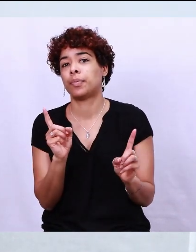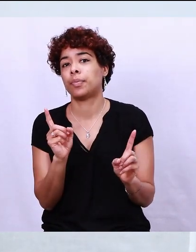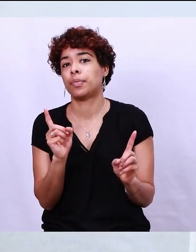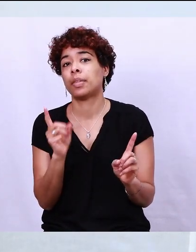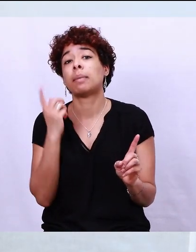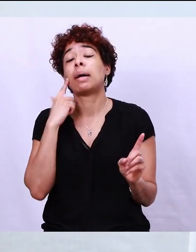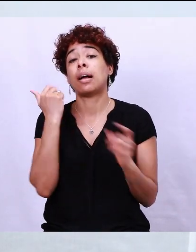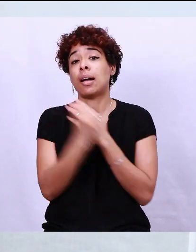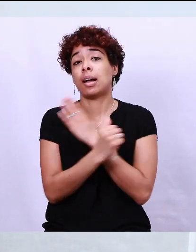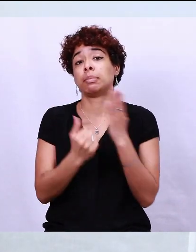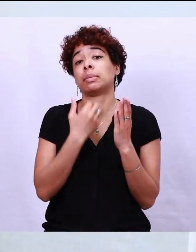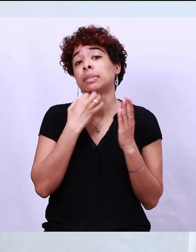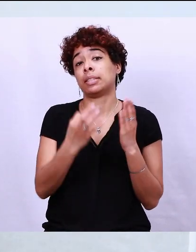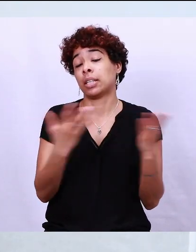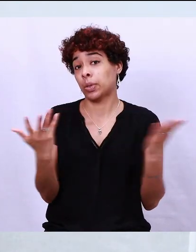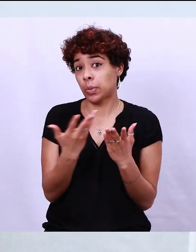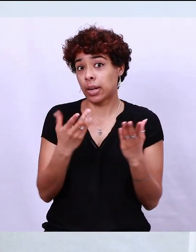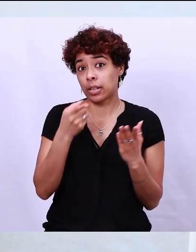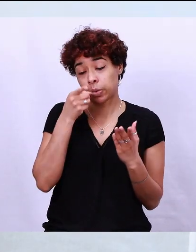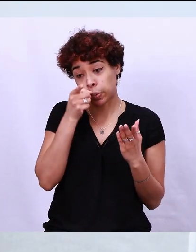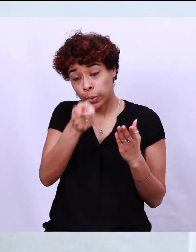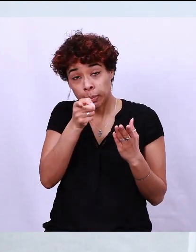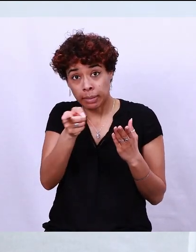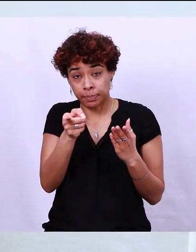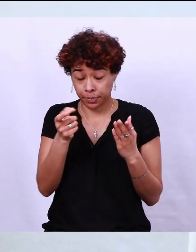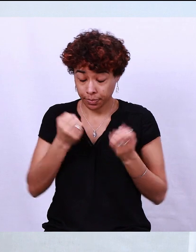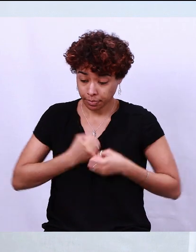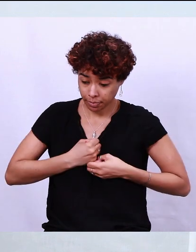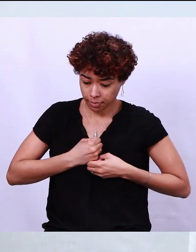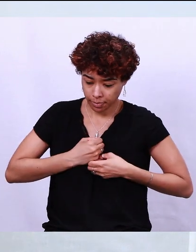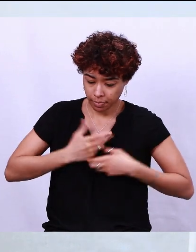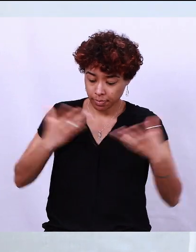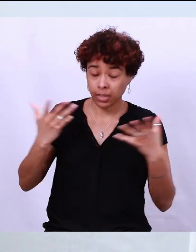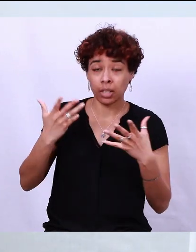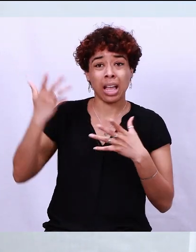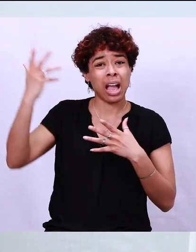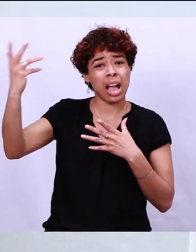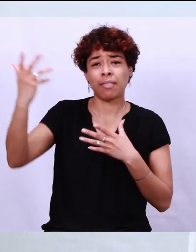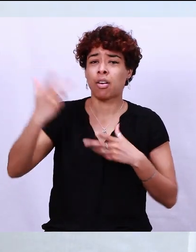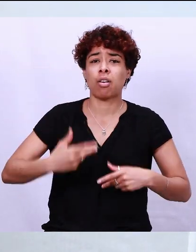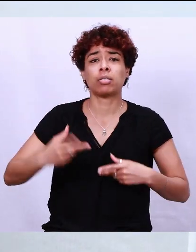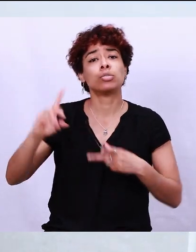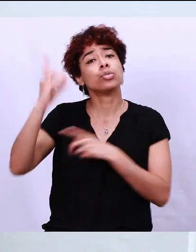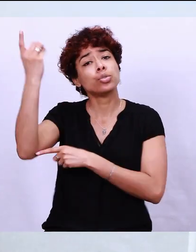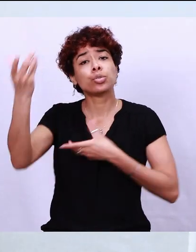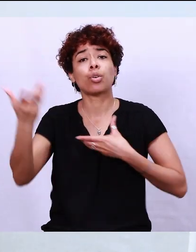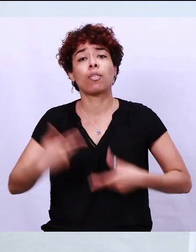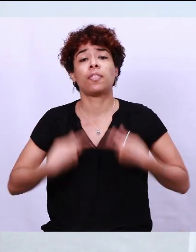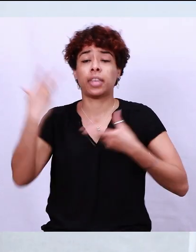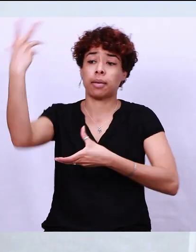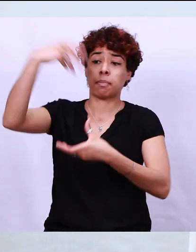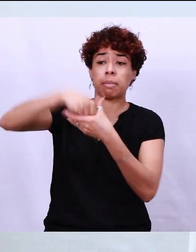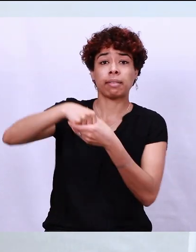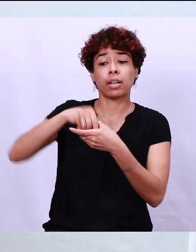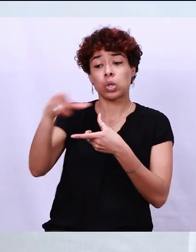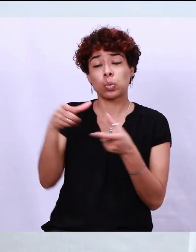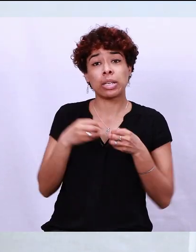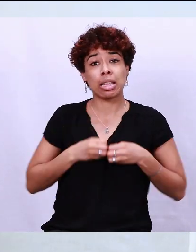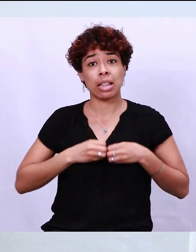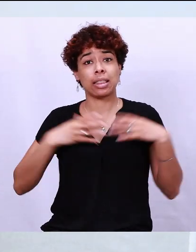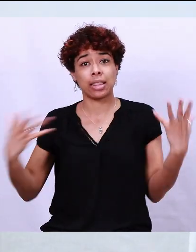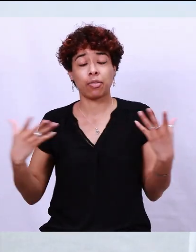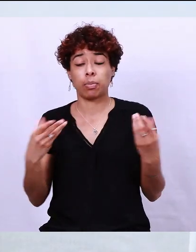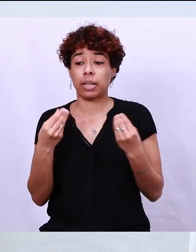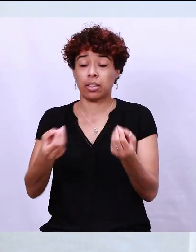qu'il a appris. C'est-à-dire, il a développé tout ce que son Père avait mis dans sa vie pour être une source de bénédiction, pour